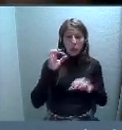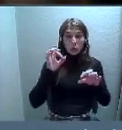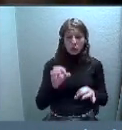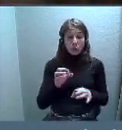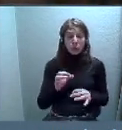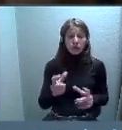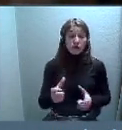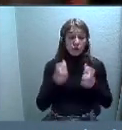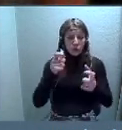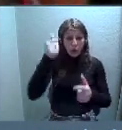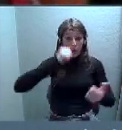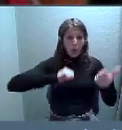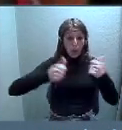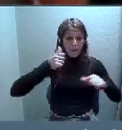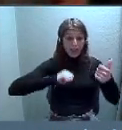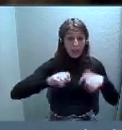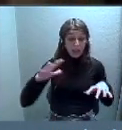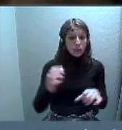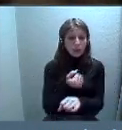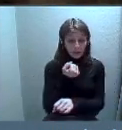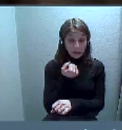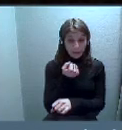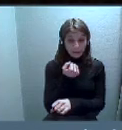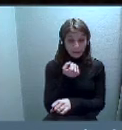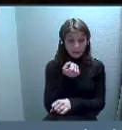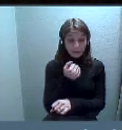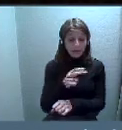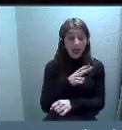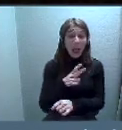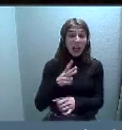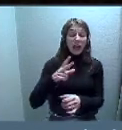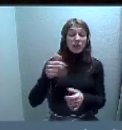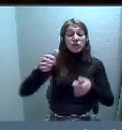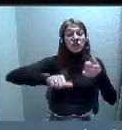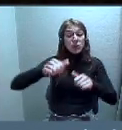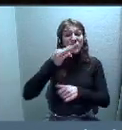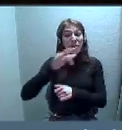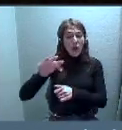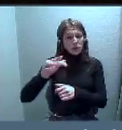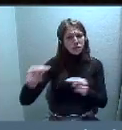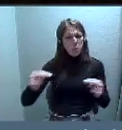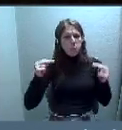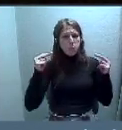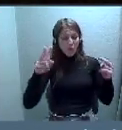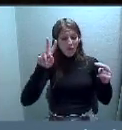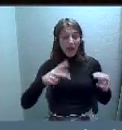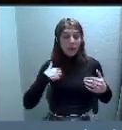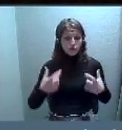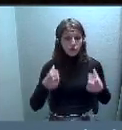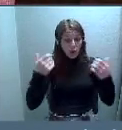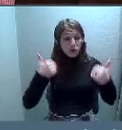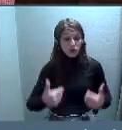être opéré par la neurochirurgie française, qui est d'un très grand niveau. Donc, je suis dans un état inespéré aujourd'hui. Évidemment, ça m'a